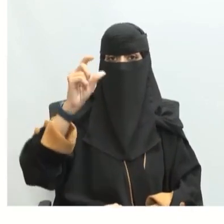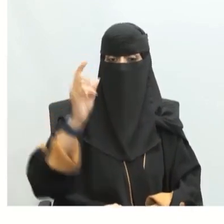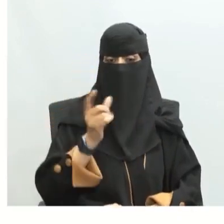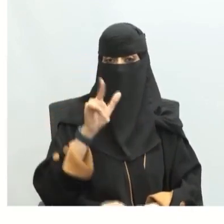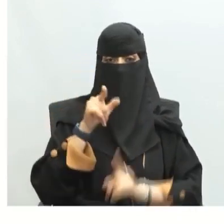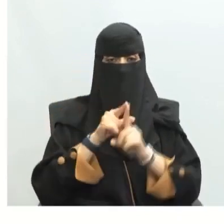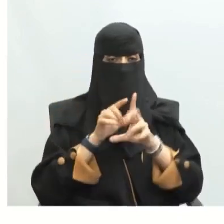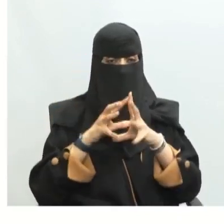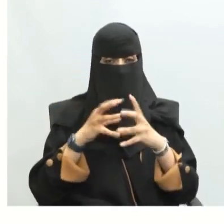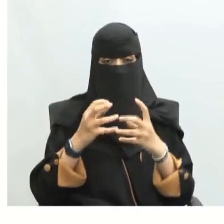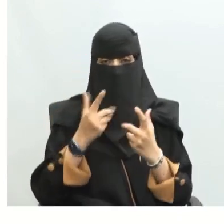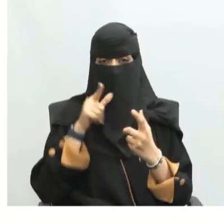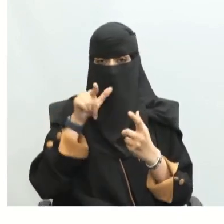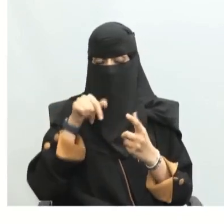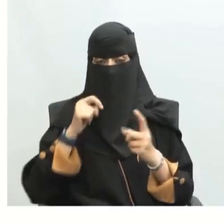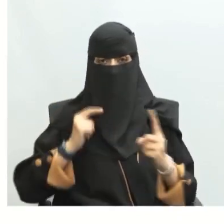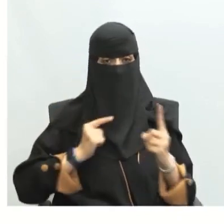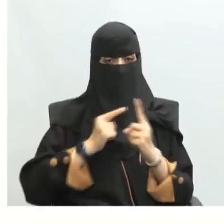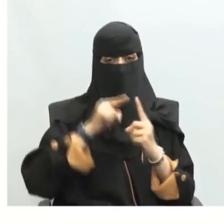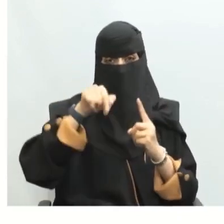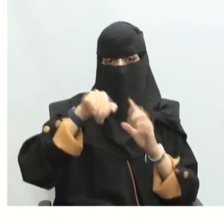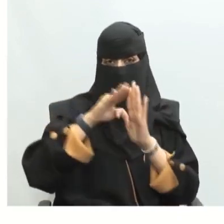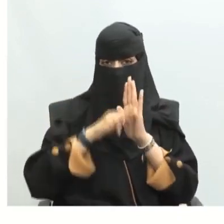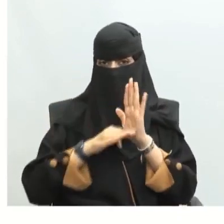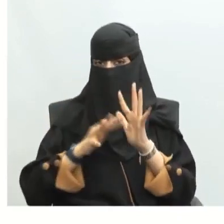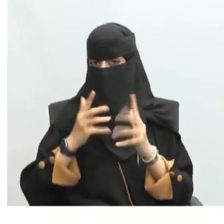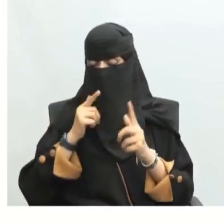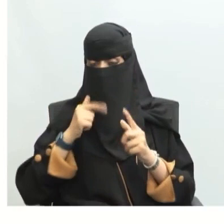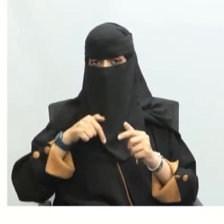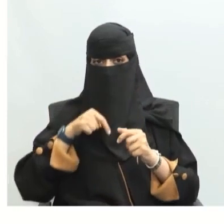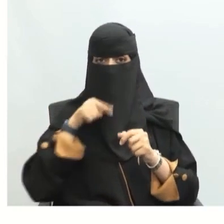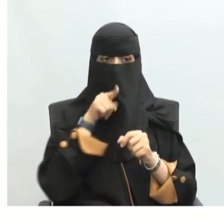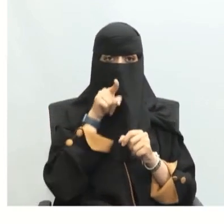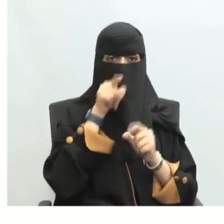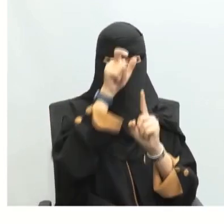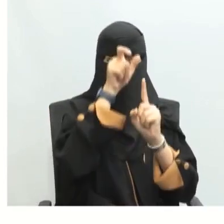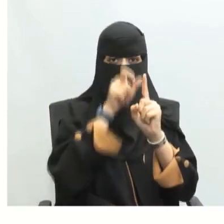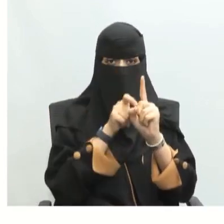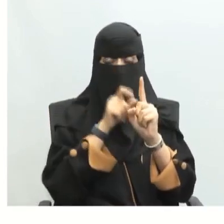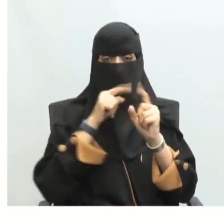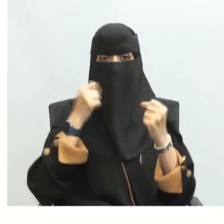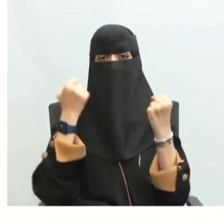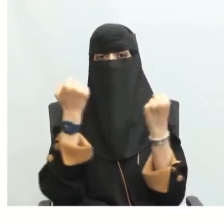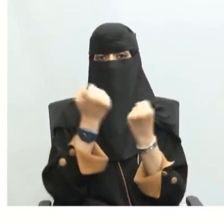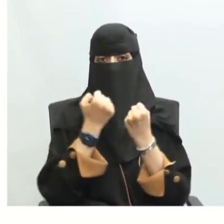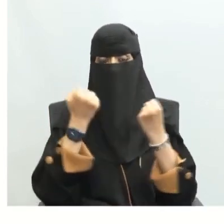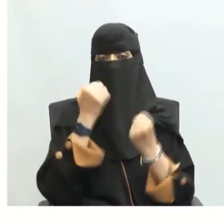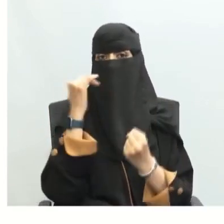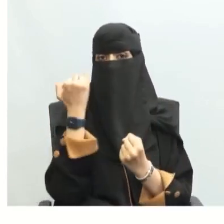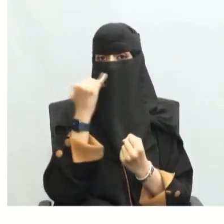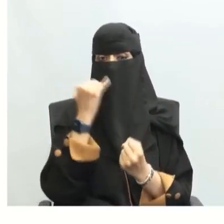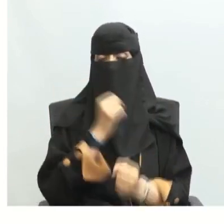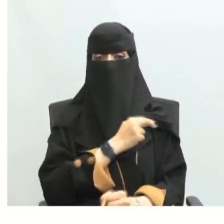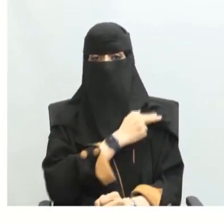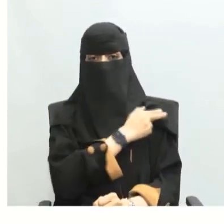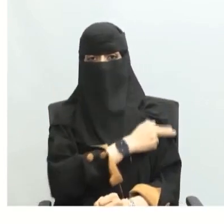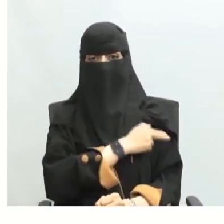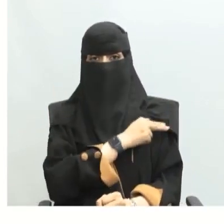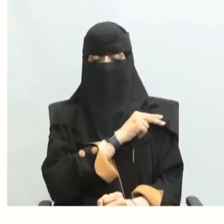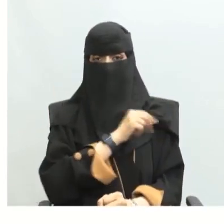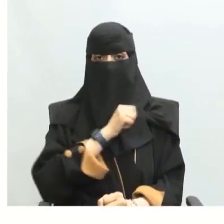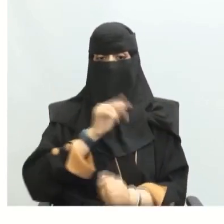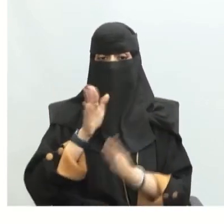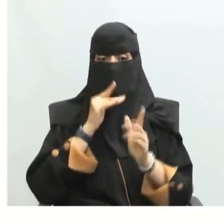يسعى الى ماذا او ما الهدف من هذا البرنامج هو لتدريب الشباب على التطوع المجتمعي وتنميه